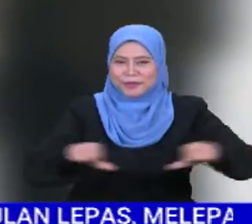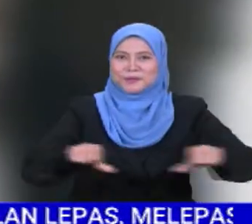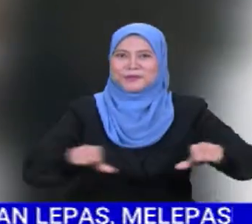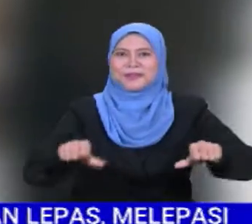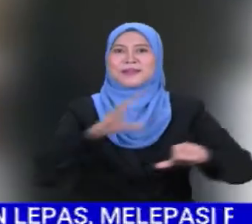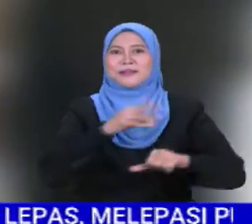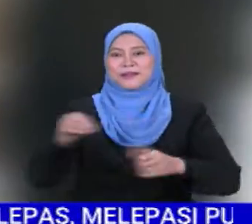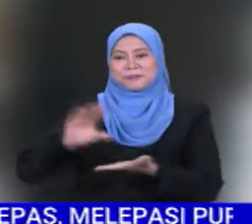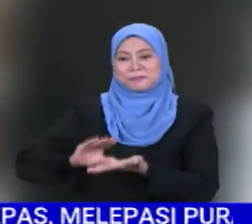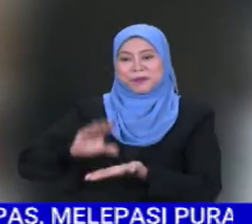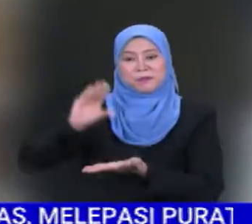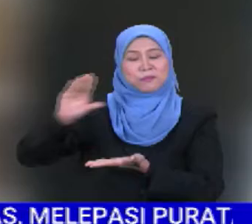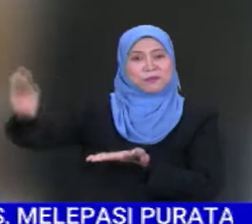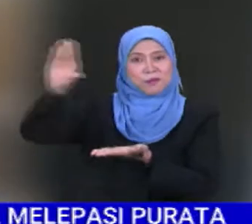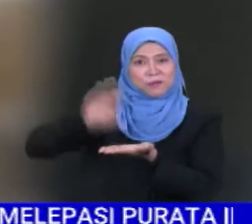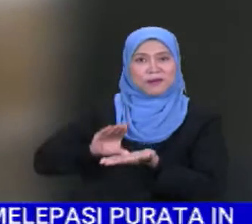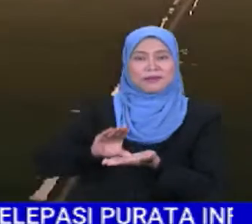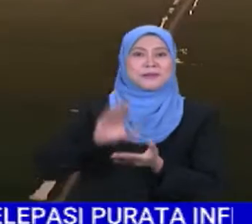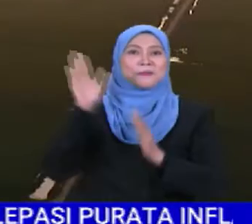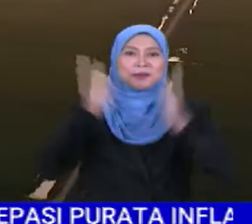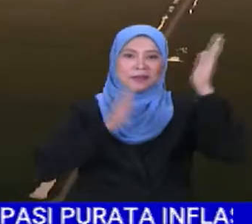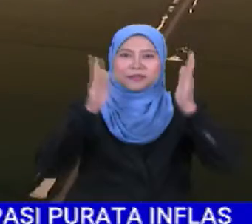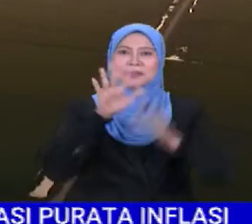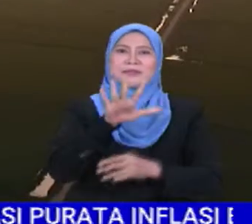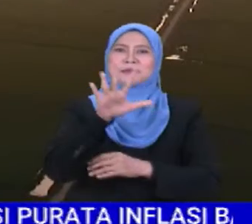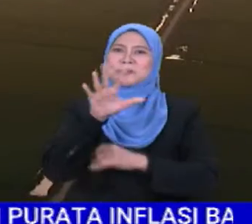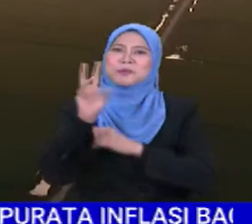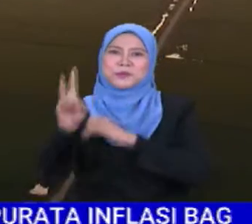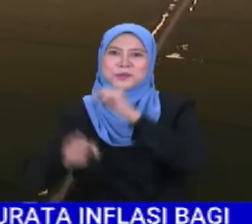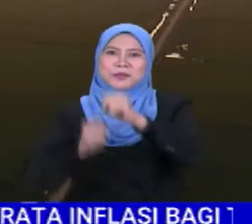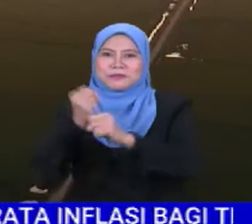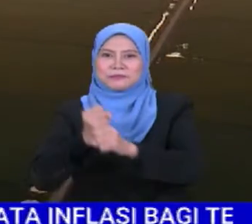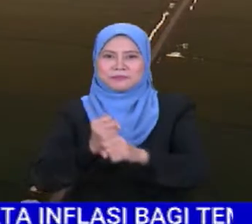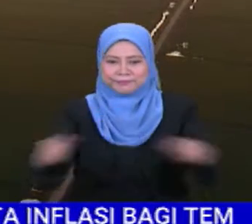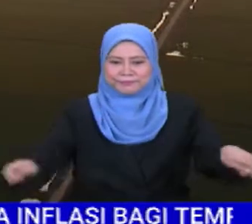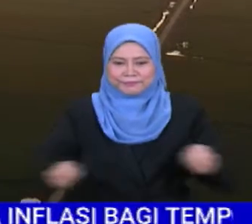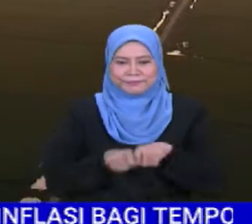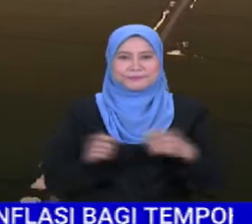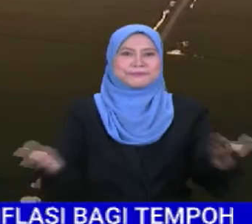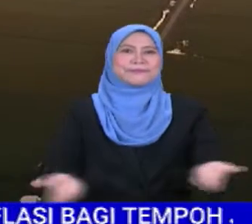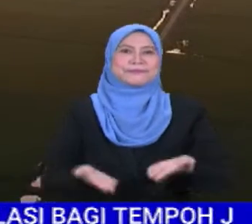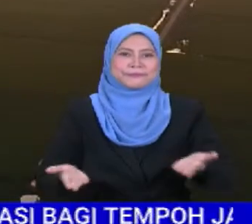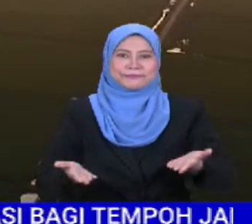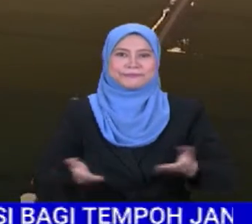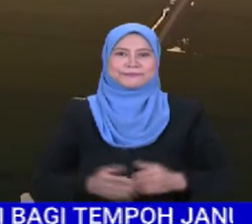aktiviti dan pelaburan di Malaysia setelah 50 tahun bertapak di negara ini.